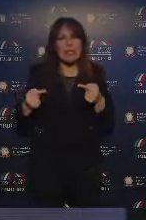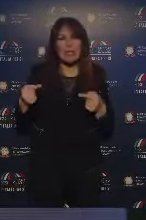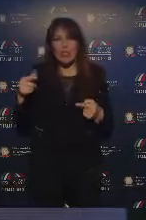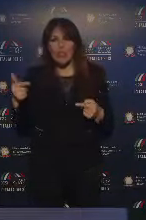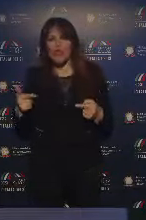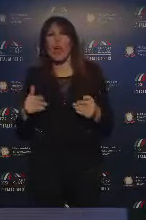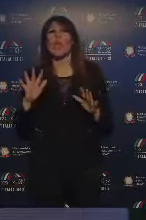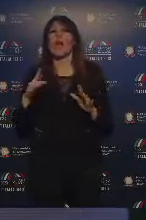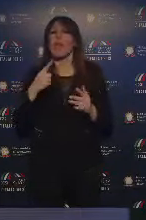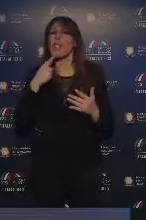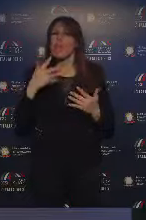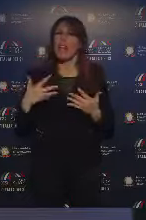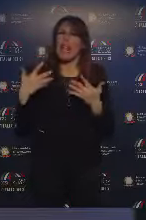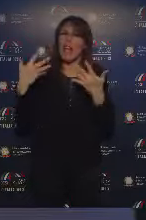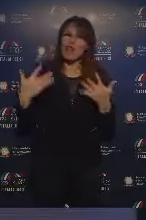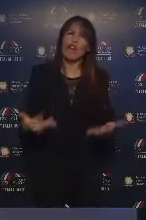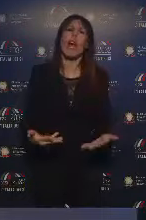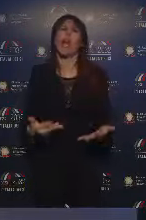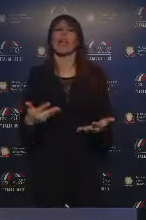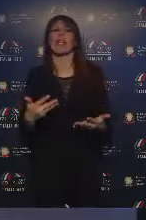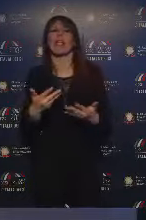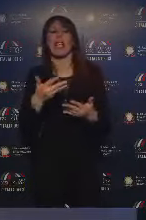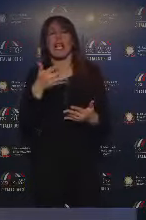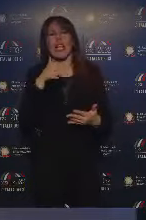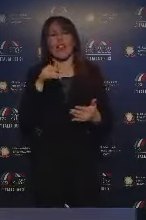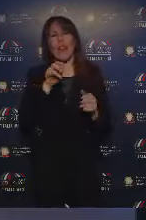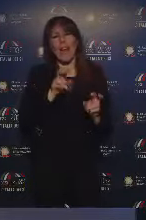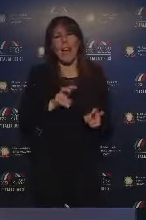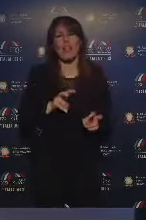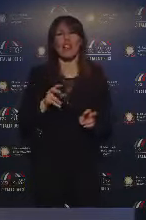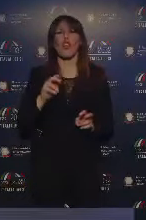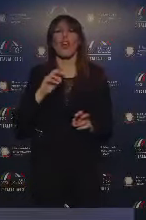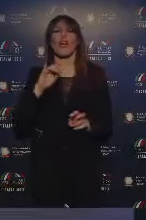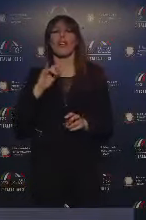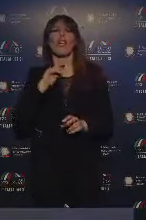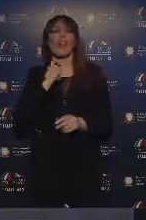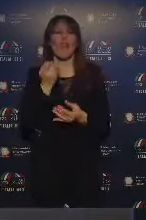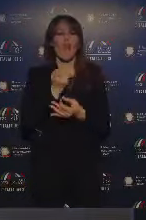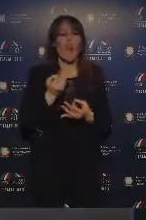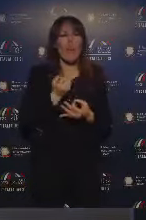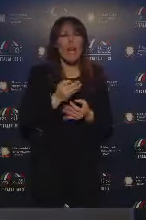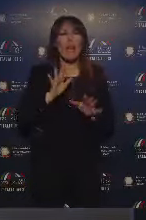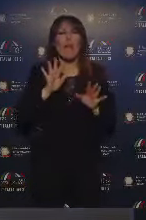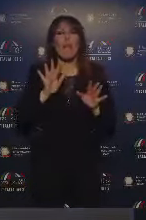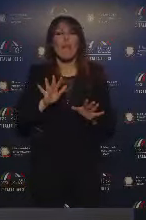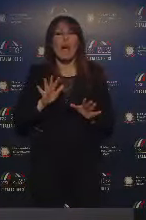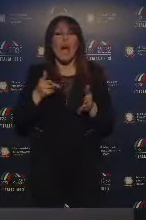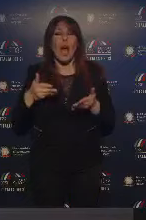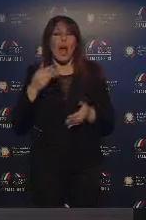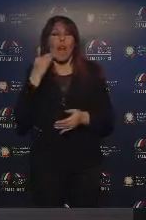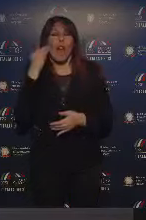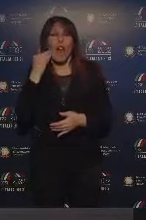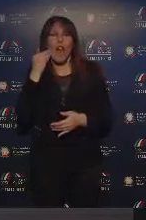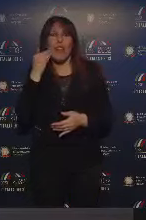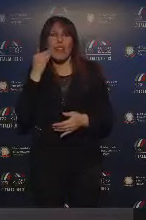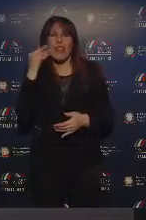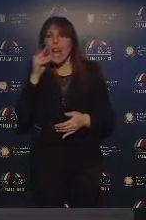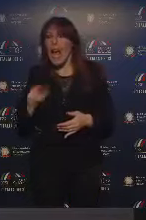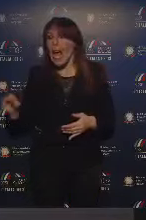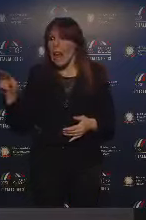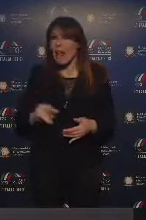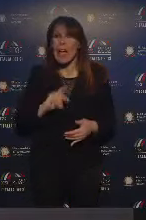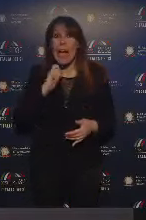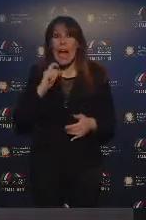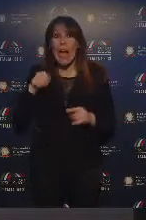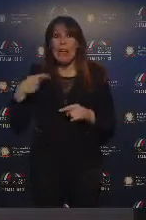l'idroelettrico va bene l'idrogeno però pensare che si possa fare a meno delle Fonti fossili e del gas nei